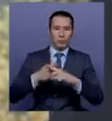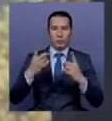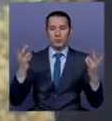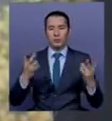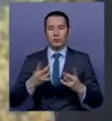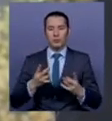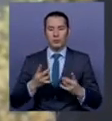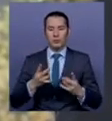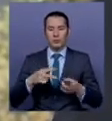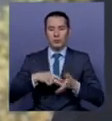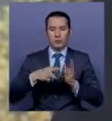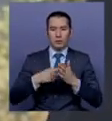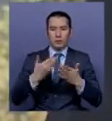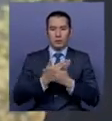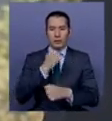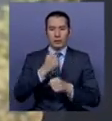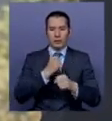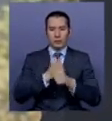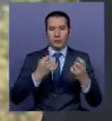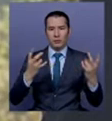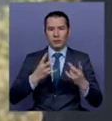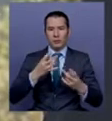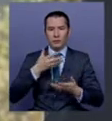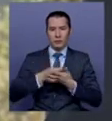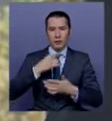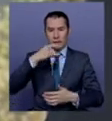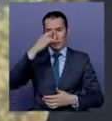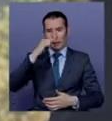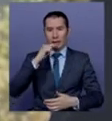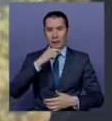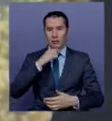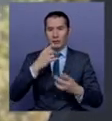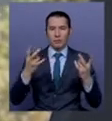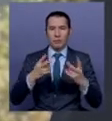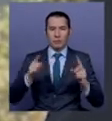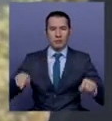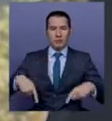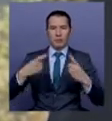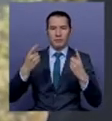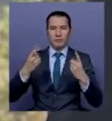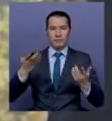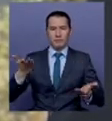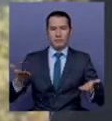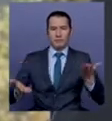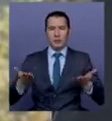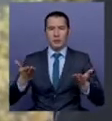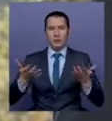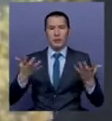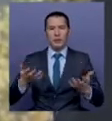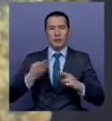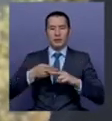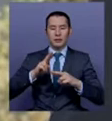дағдарысқа қарсы бағдарламалықлы экономикамызда орнына келтіруіміз керек. Баланс ретітуіміз керек. Сол үшін